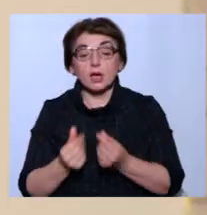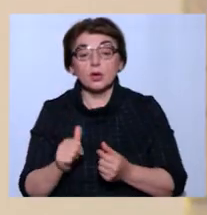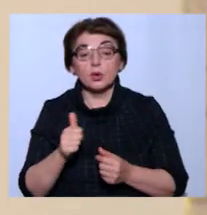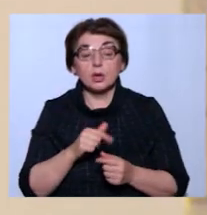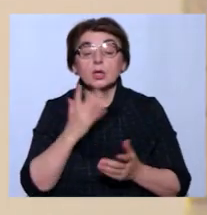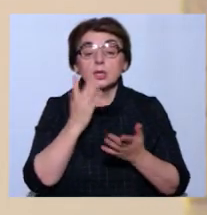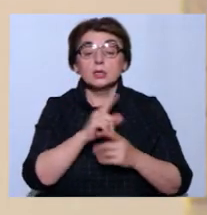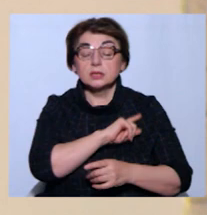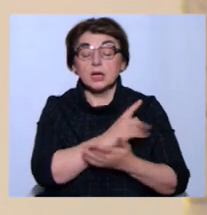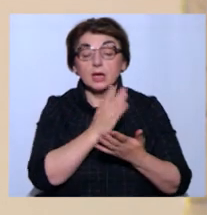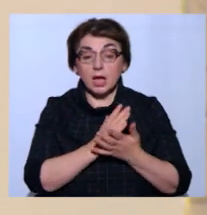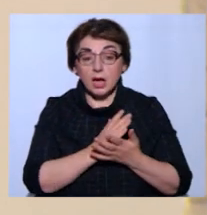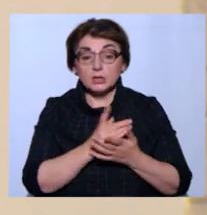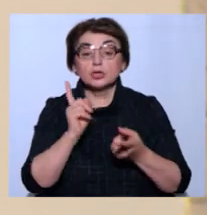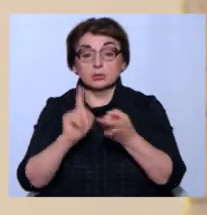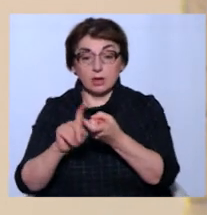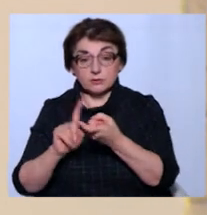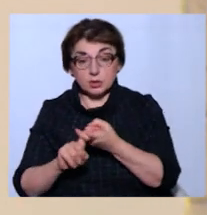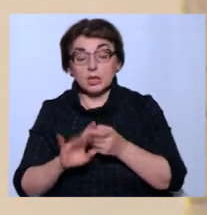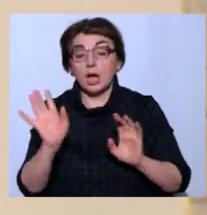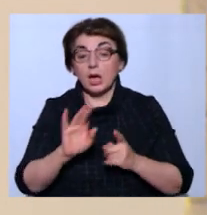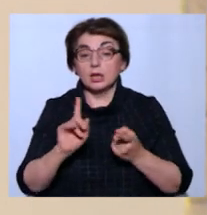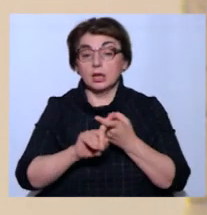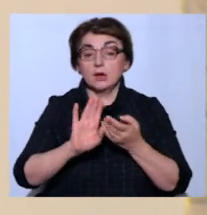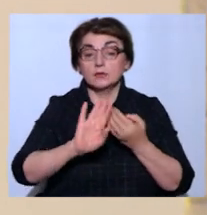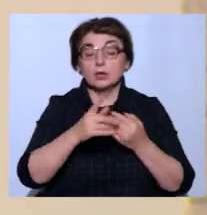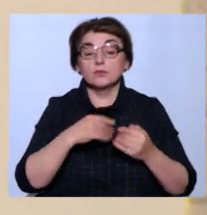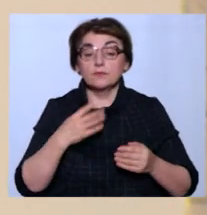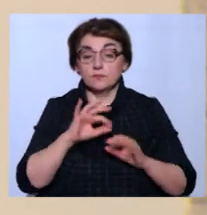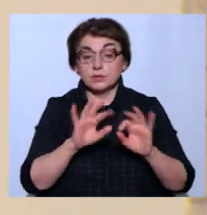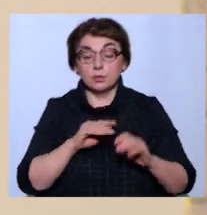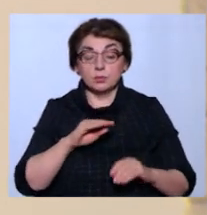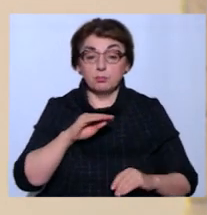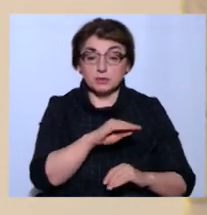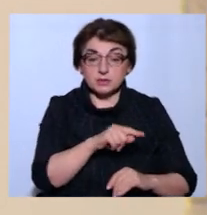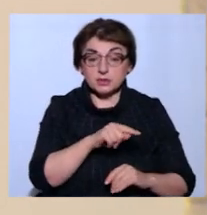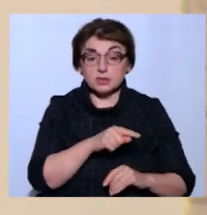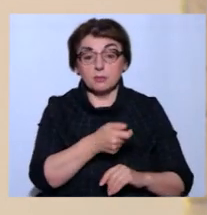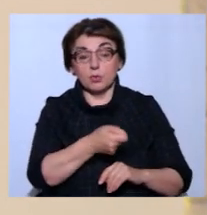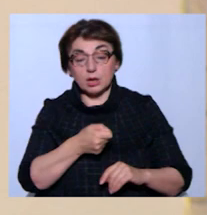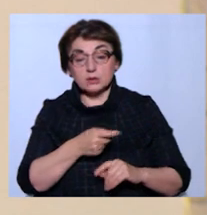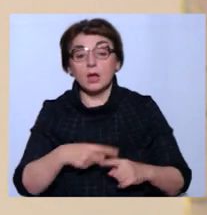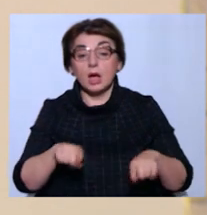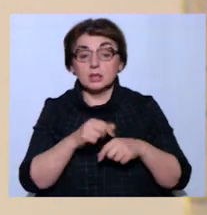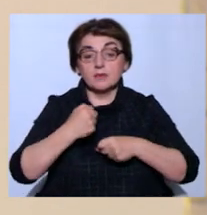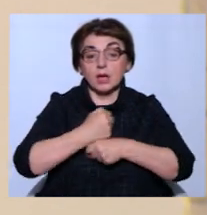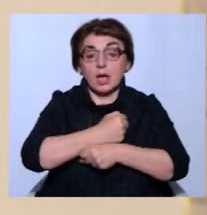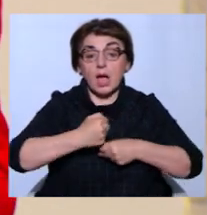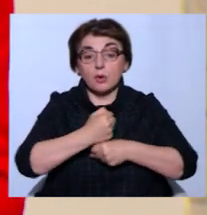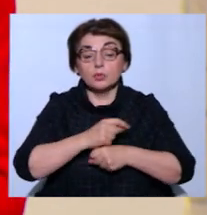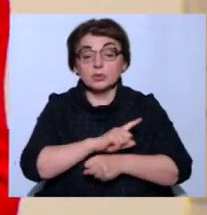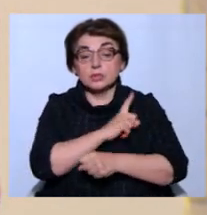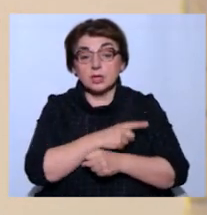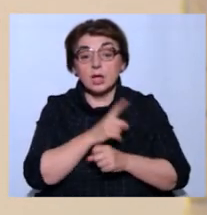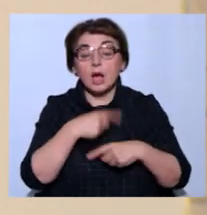არის კონტაქტური და არაკონტაქტური. ჩვენ დღეს ვისაუბრეთ ბიძგზე, მოქაჩვის ძალაზე, ასევე ხახუნის ძალაზე, მიზიდულობაზე,